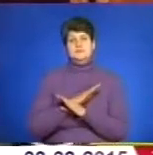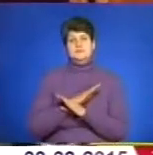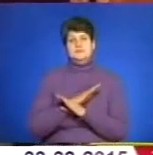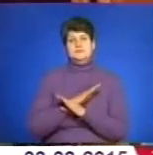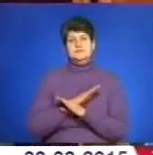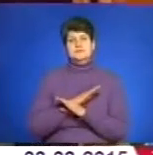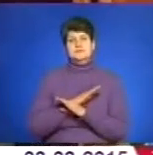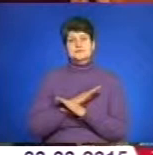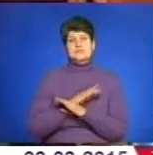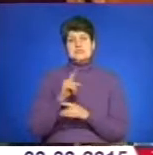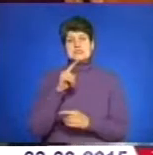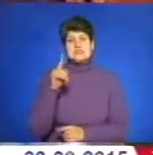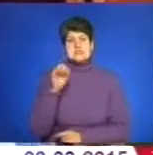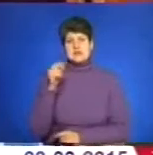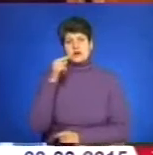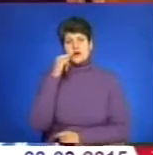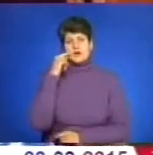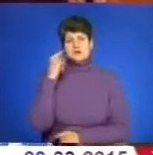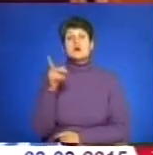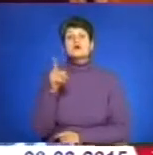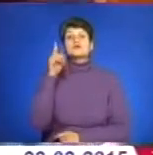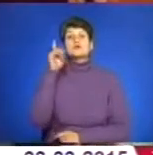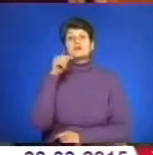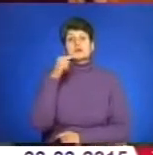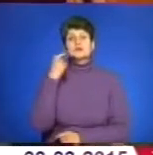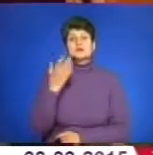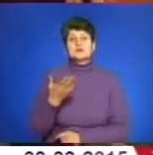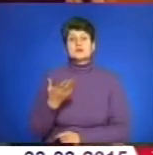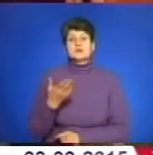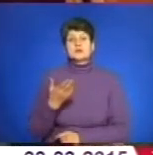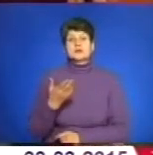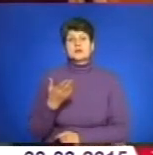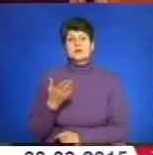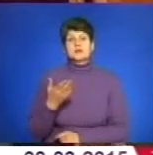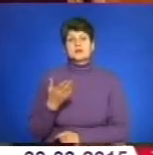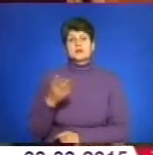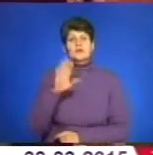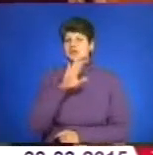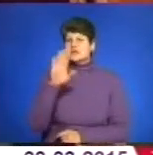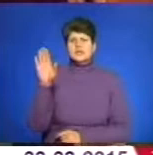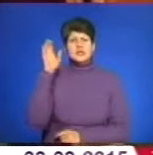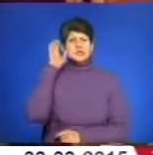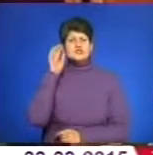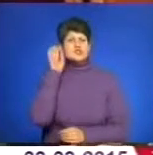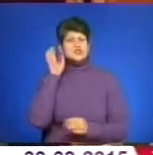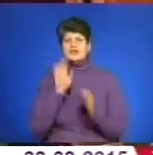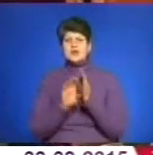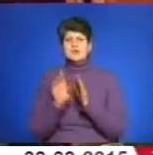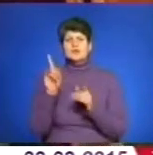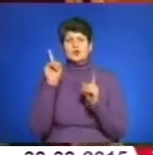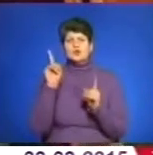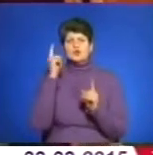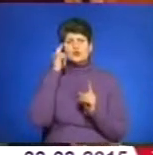помирають. І за Росію. А що знаєш про Росію? Вони нічемні, вони думають тільки про